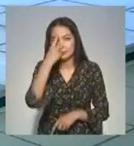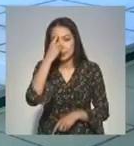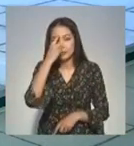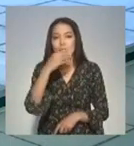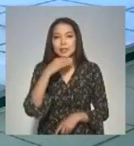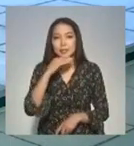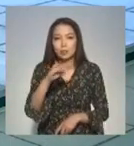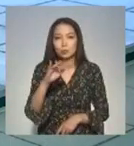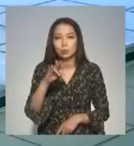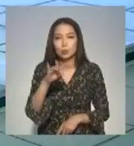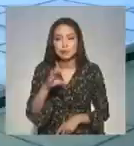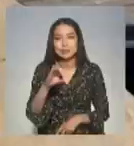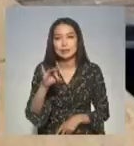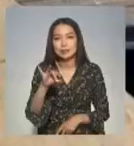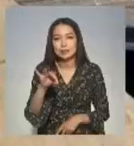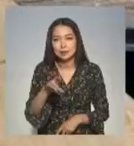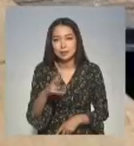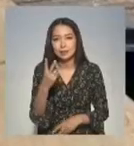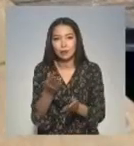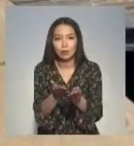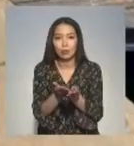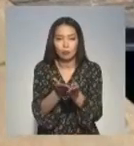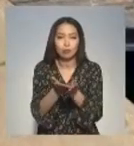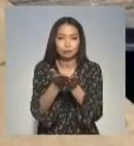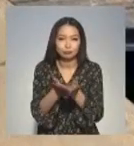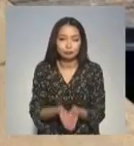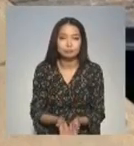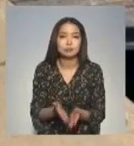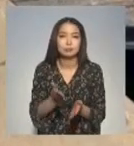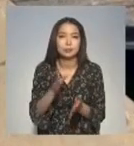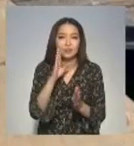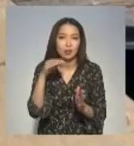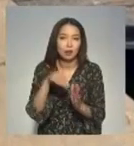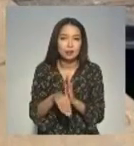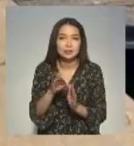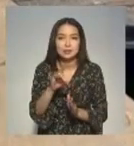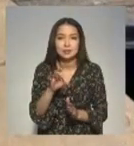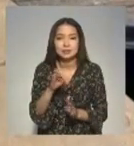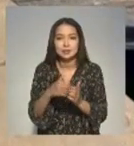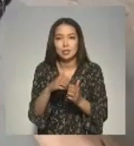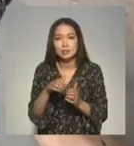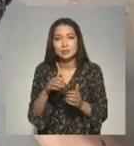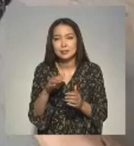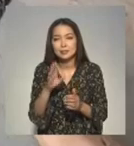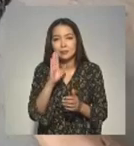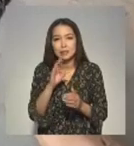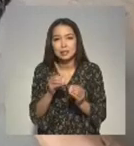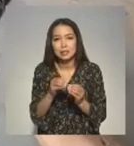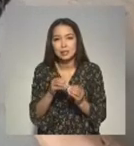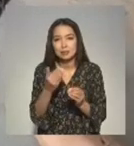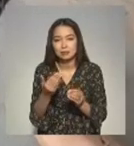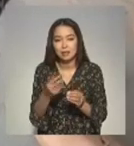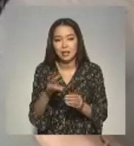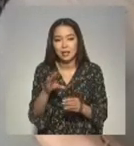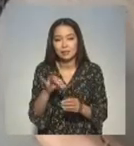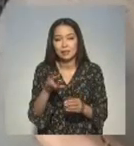Египта, Туниса и Сирии. Две лодки затонули в Средиземном море, десятки тел выбросило на берег в Ливии. Выжившие рассказывают,